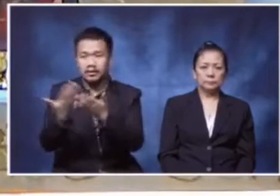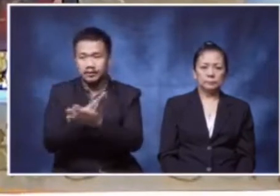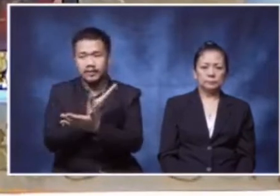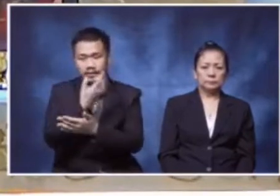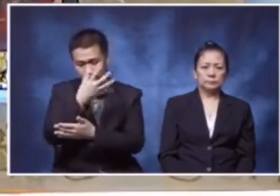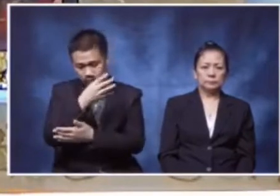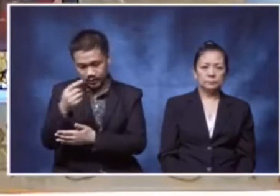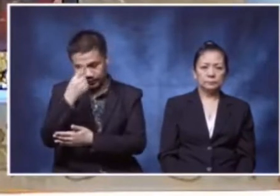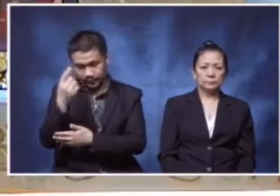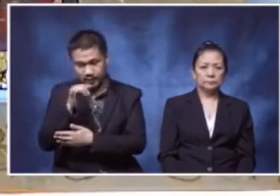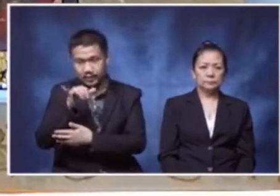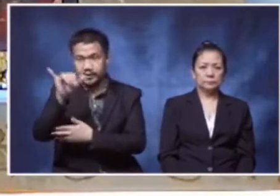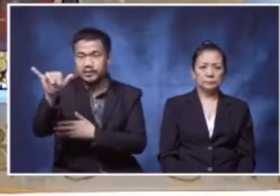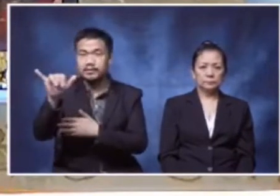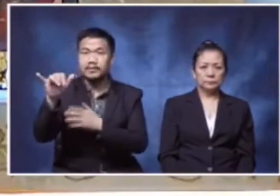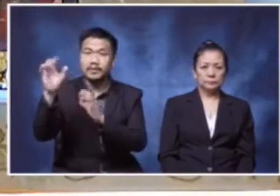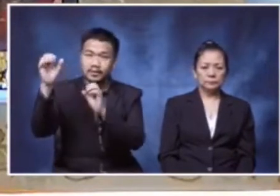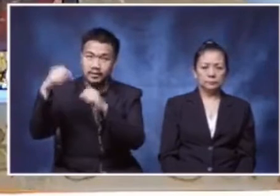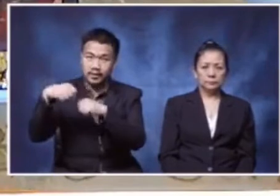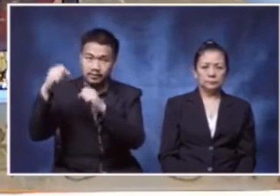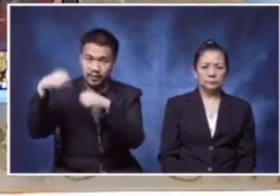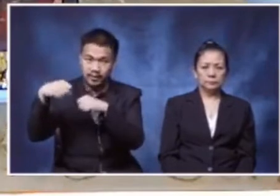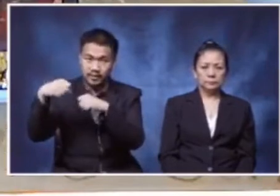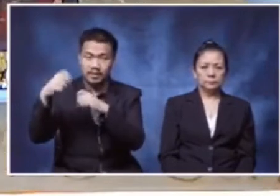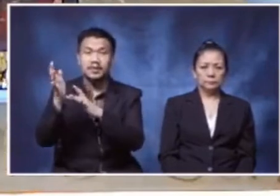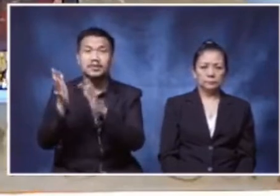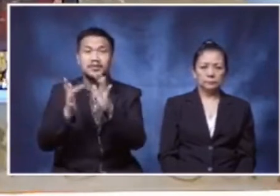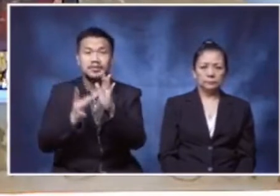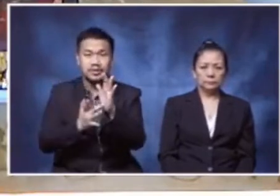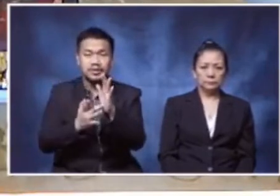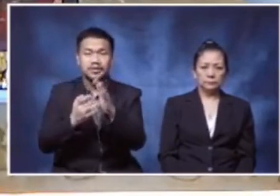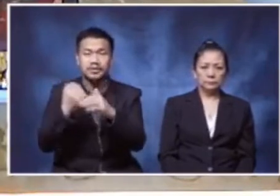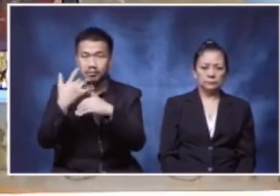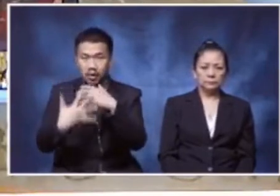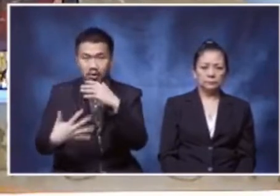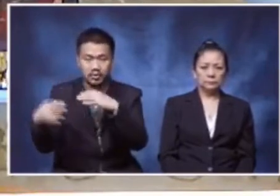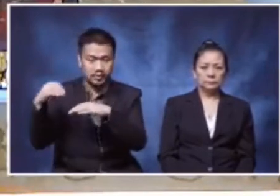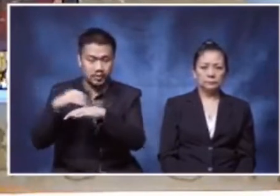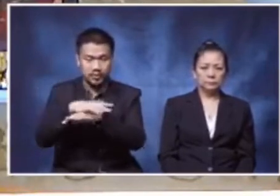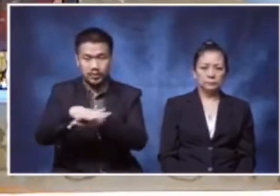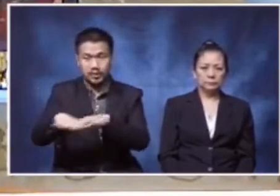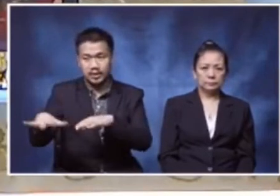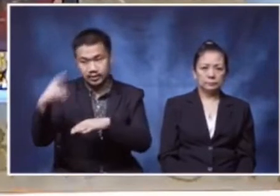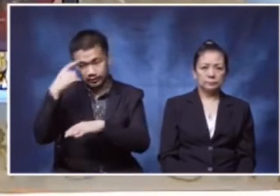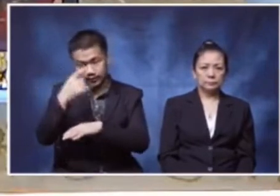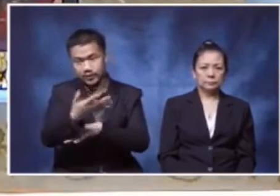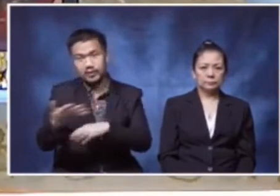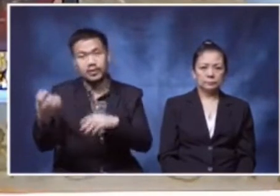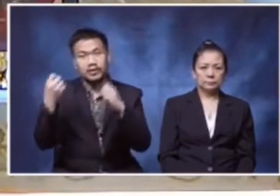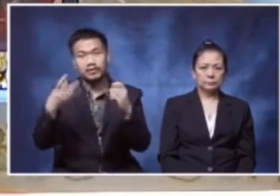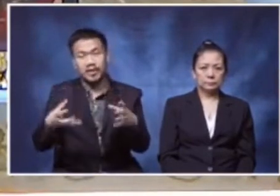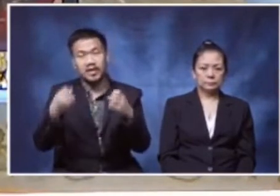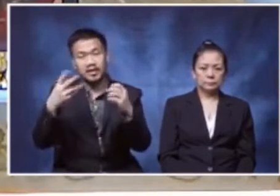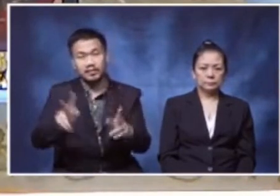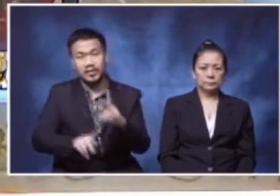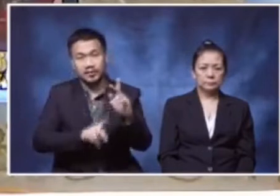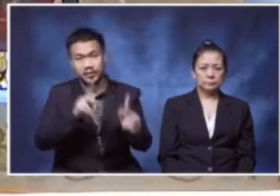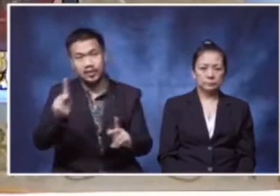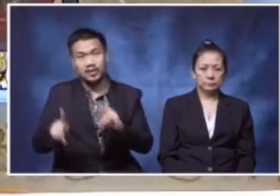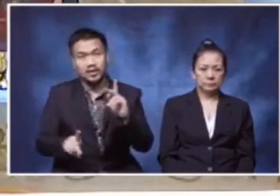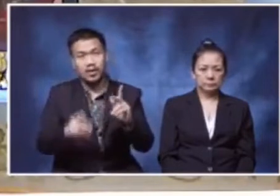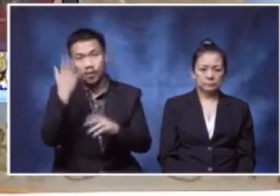tipan. Ang aking dugo na ibubuhos para sa inyo at para sa lahat sa ikapagpapatawad